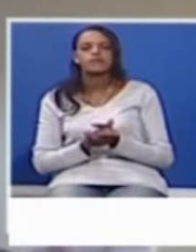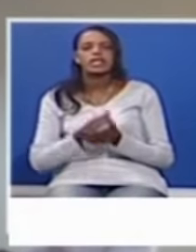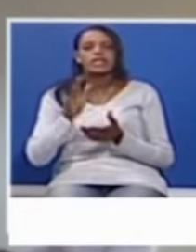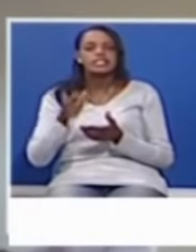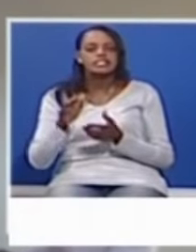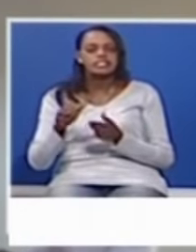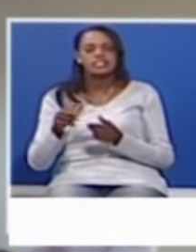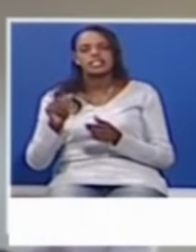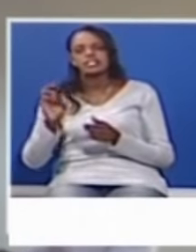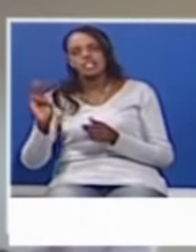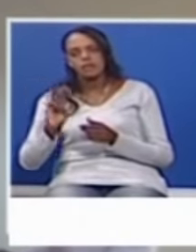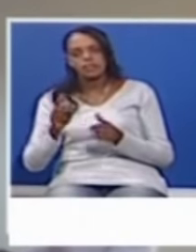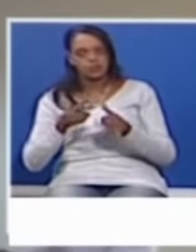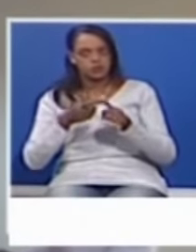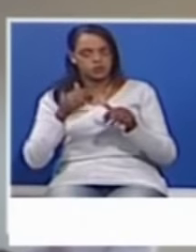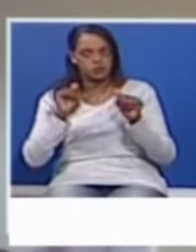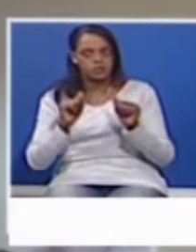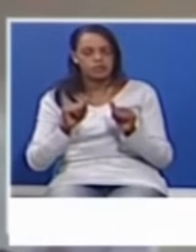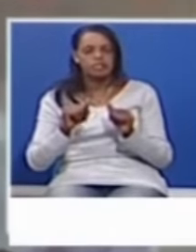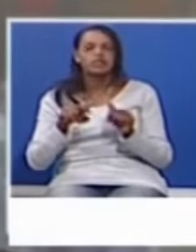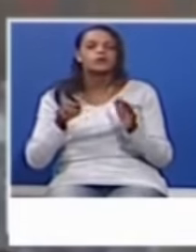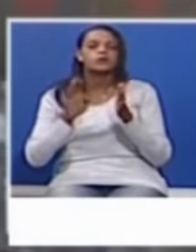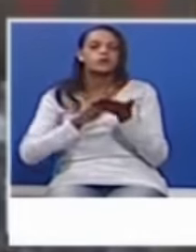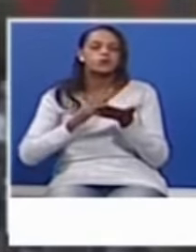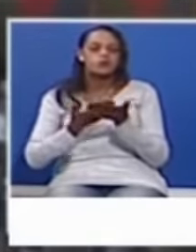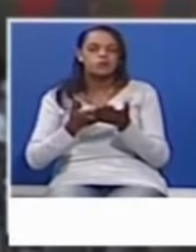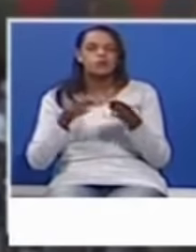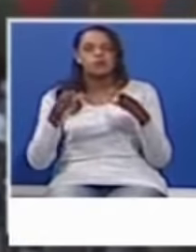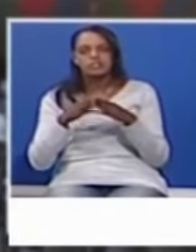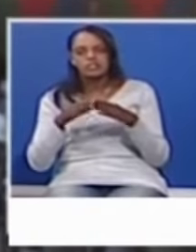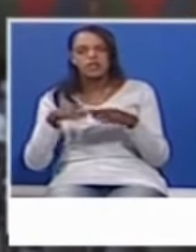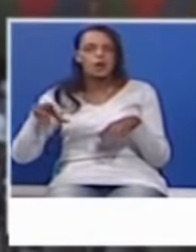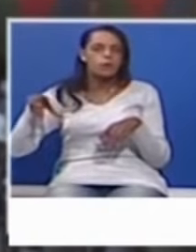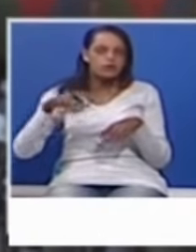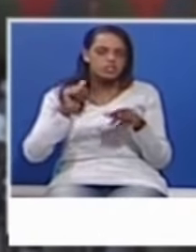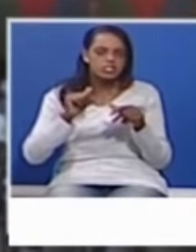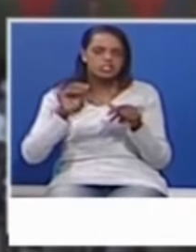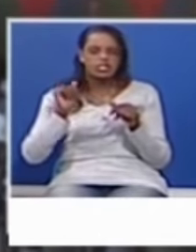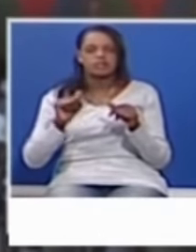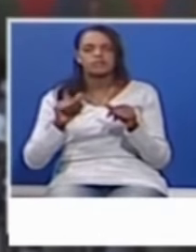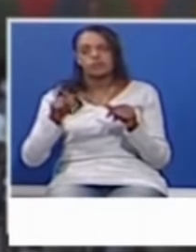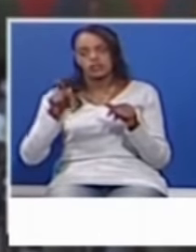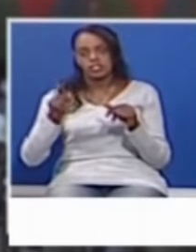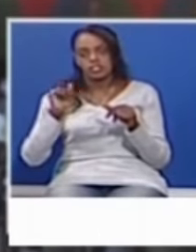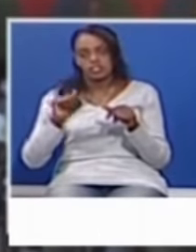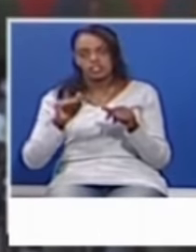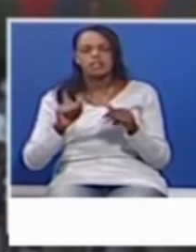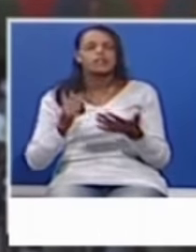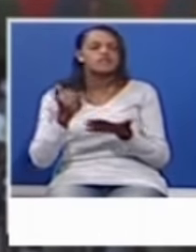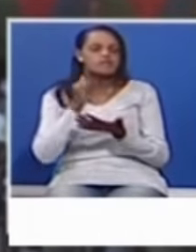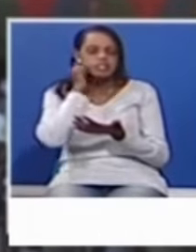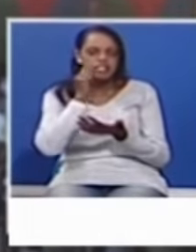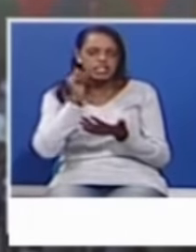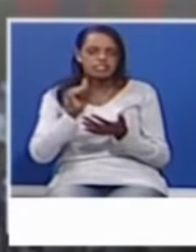ብመሃንድስ ሳሙኤል ተክልኣብ ዝተመርሐ ዓውደ ዘተ ትርጉም ምሕደራ ፕሮጀክት ባእታታት ምሕደራ ፕሮጀክት ውፅኢታዊ ምሕደራ